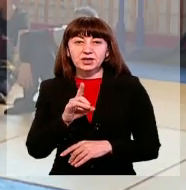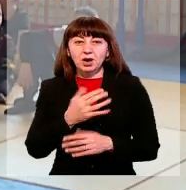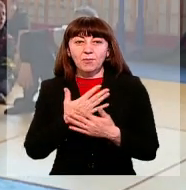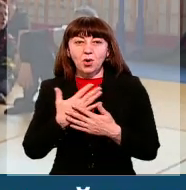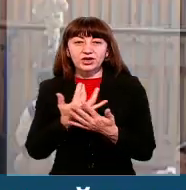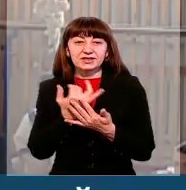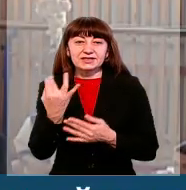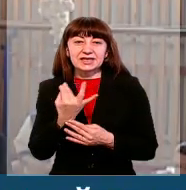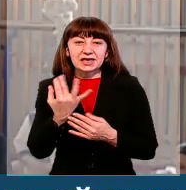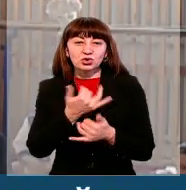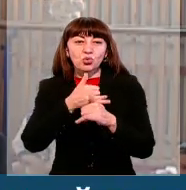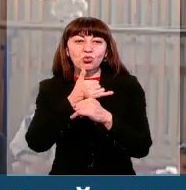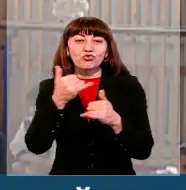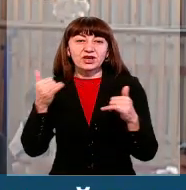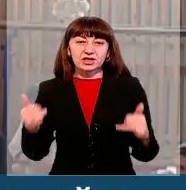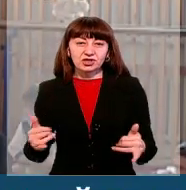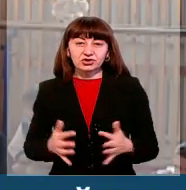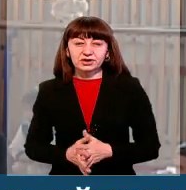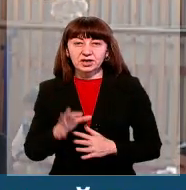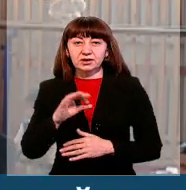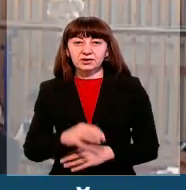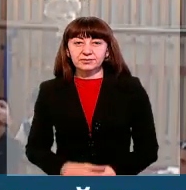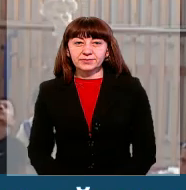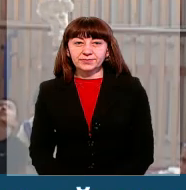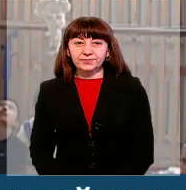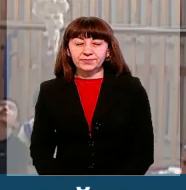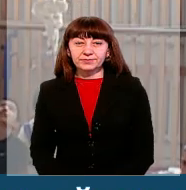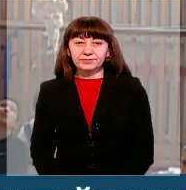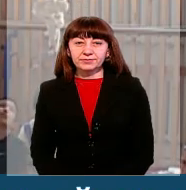бізді тартты, мінез болу керек ер адамда.